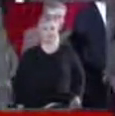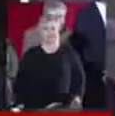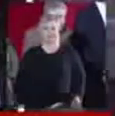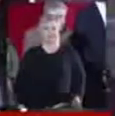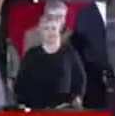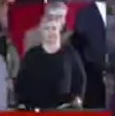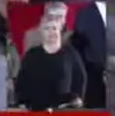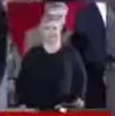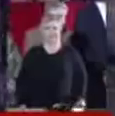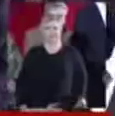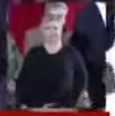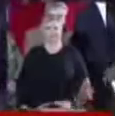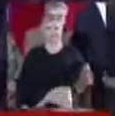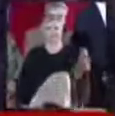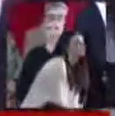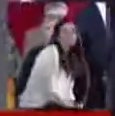μαζί